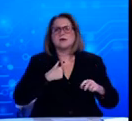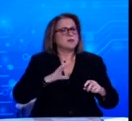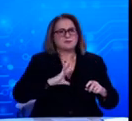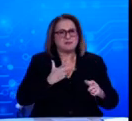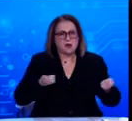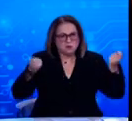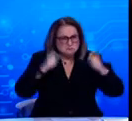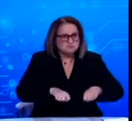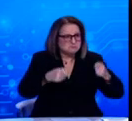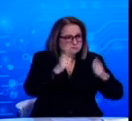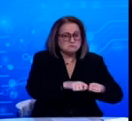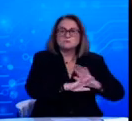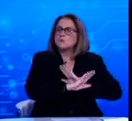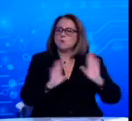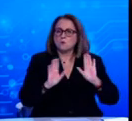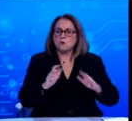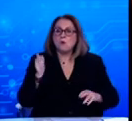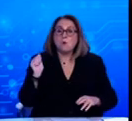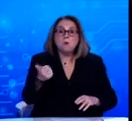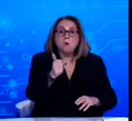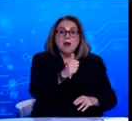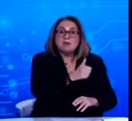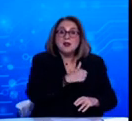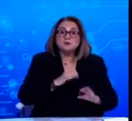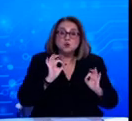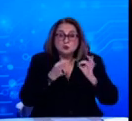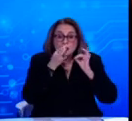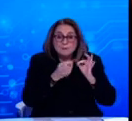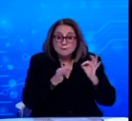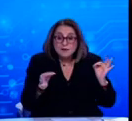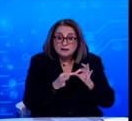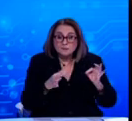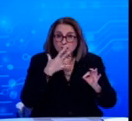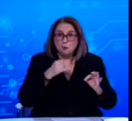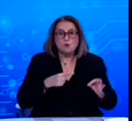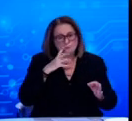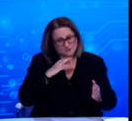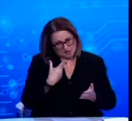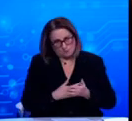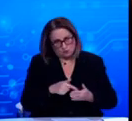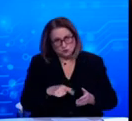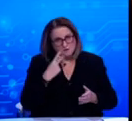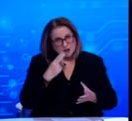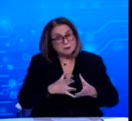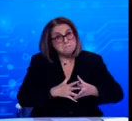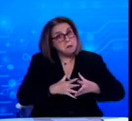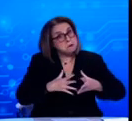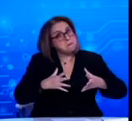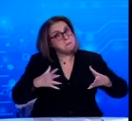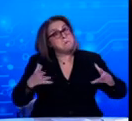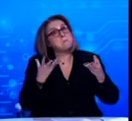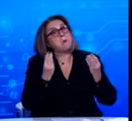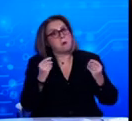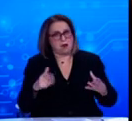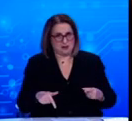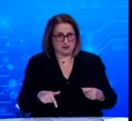επικράτεια. Αλλά με συνεπή εφαρμογή όσων ήδη ισχύουν. Και με στοχευμένες παρεμβάσεις, όπως και όποτε